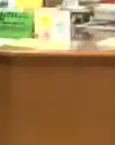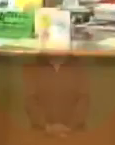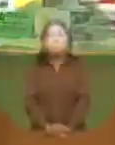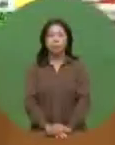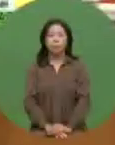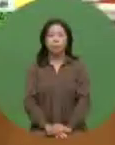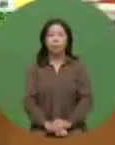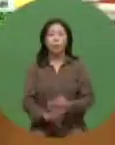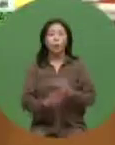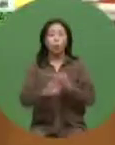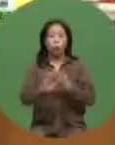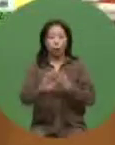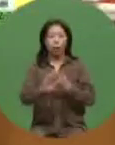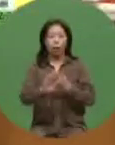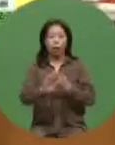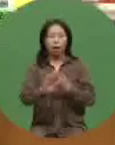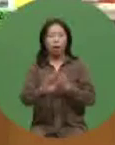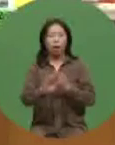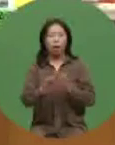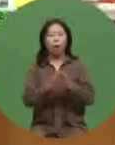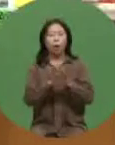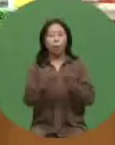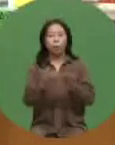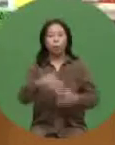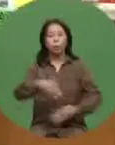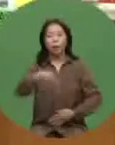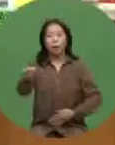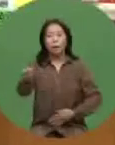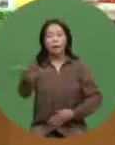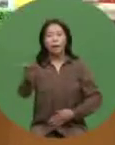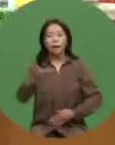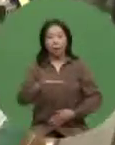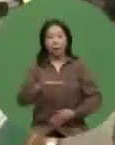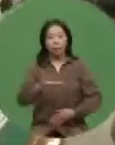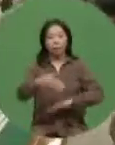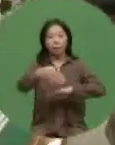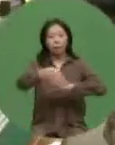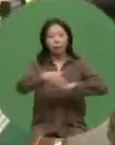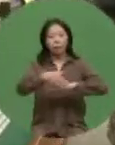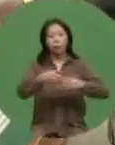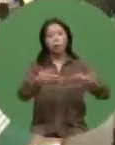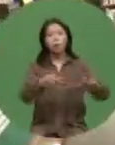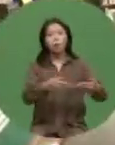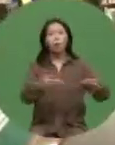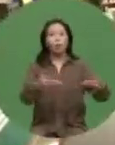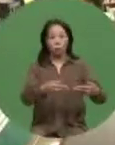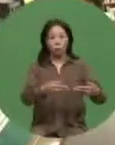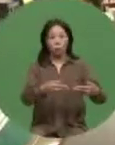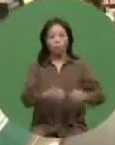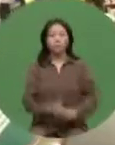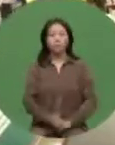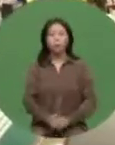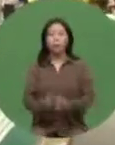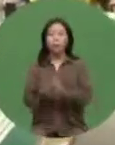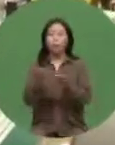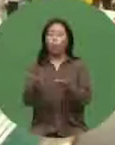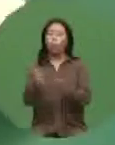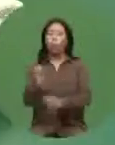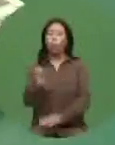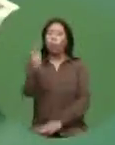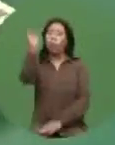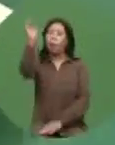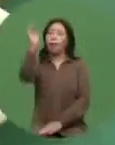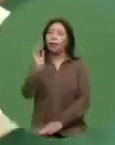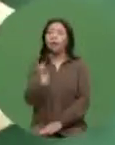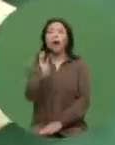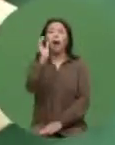この他にも児童たちは、本の貸し出し返却の受付をするカウンター業務や、返